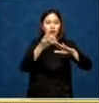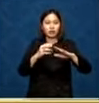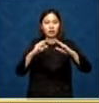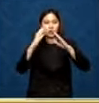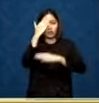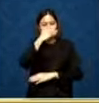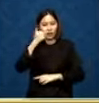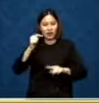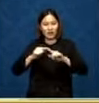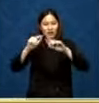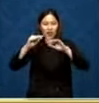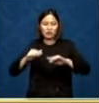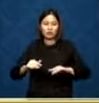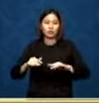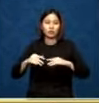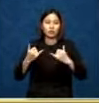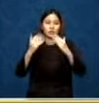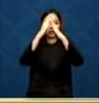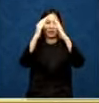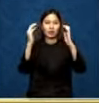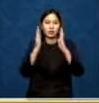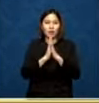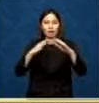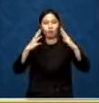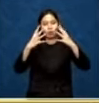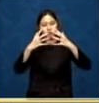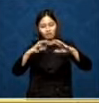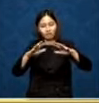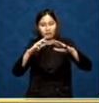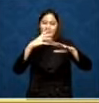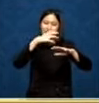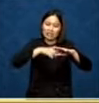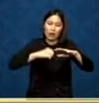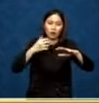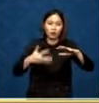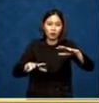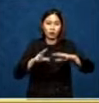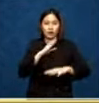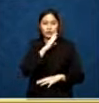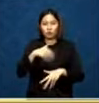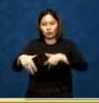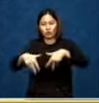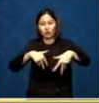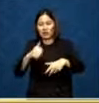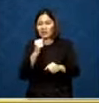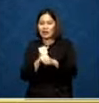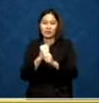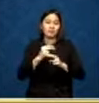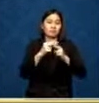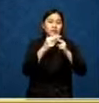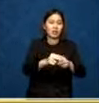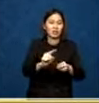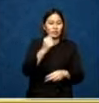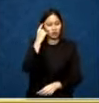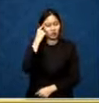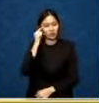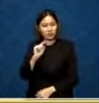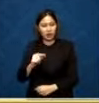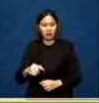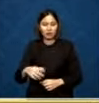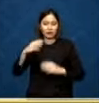งามลดลงตอนนี้โบสถ์อยู่ในสภาพที่ทรุดโทรมอย่างมากแต่ถ้าให้ชาวบ้านซ่อมแซมกันเองผมเกรงว่าโบราณสถ